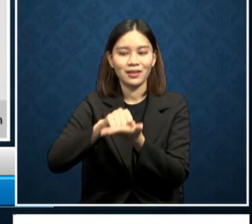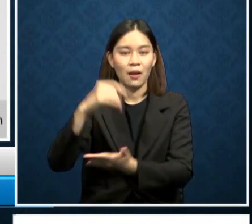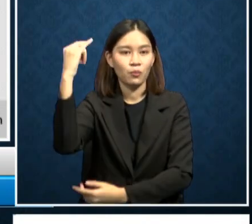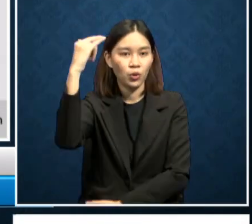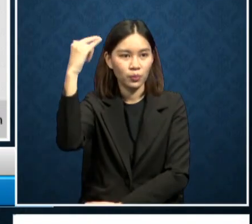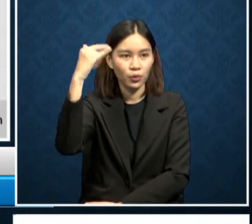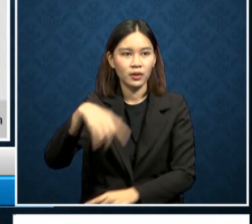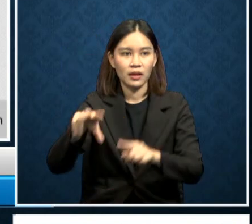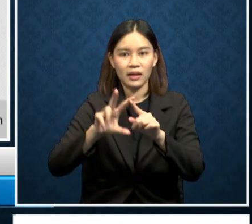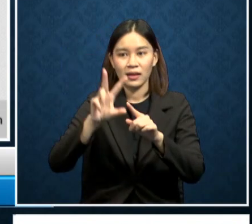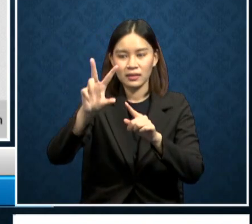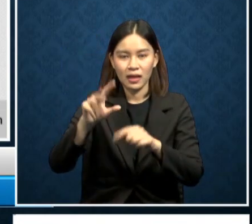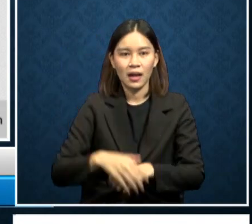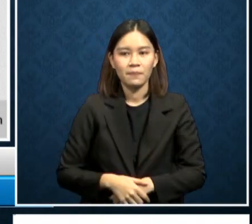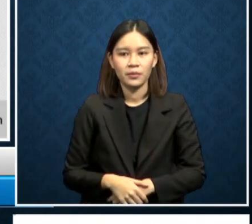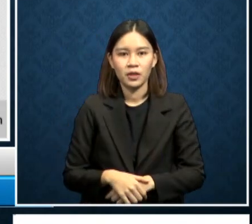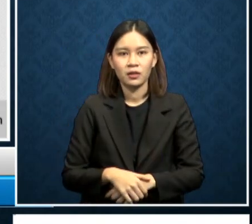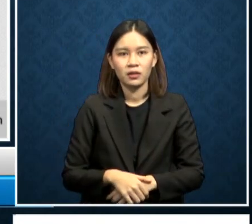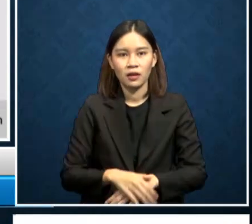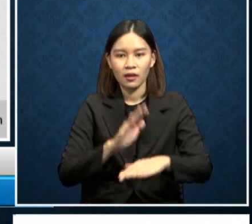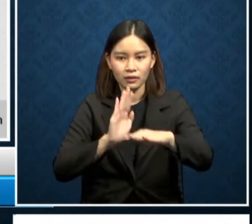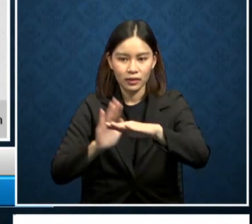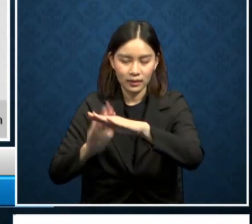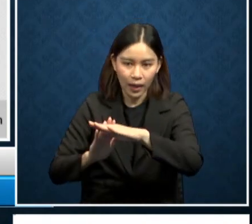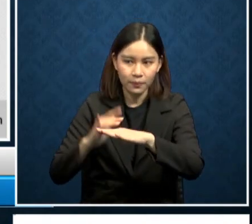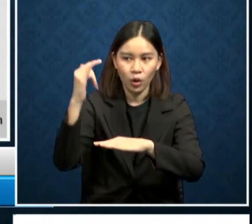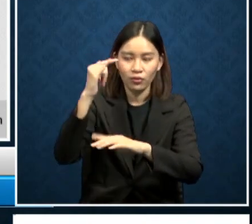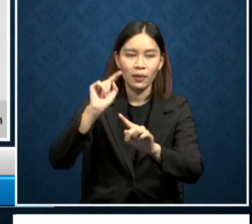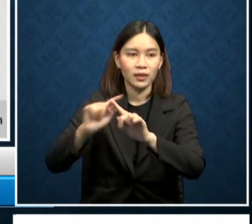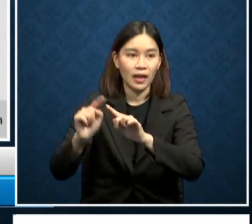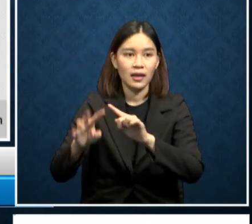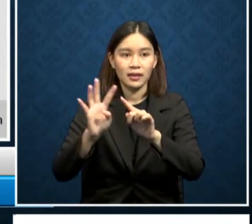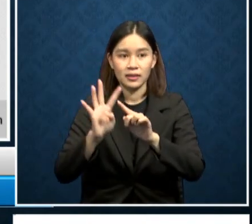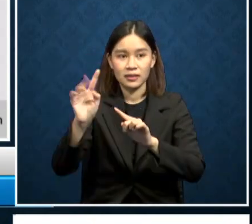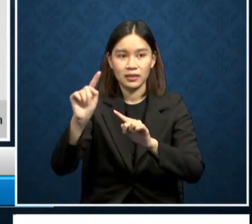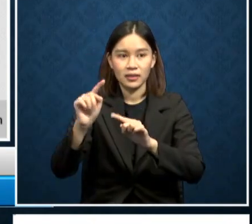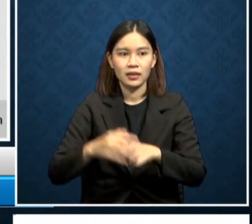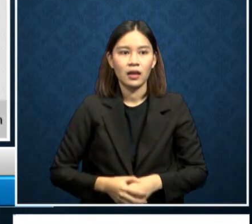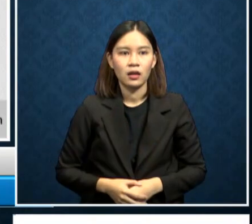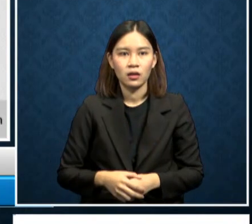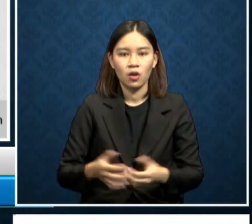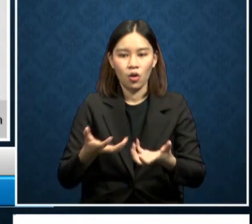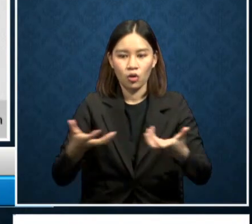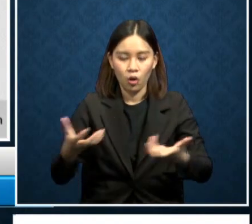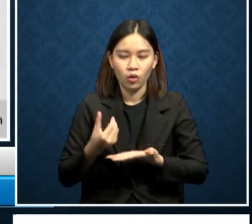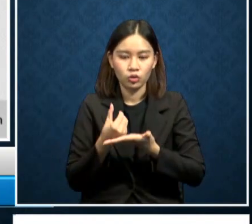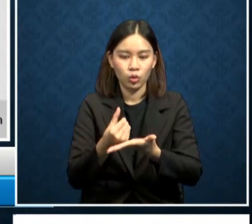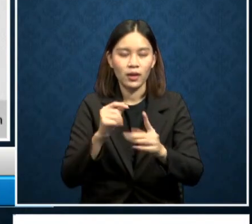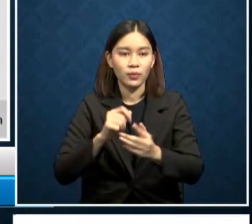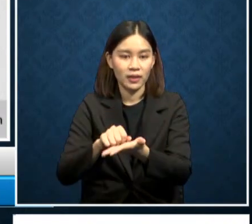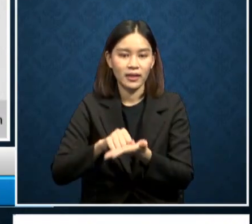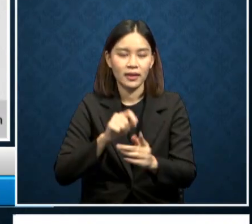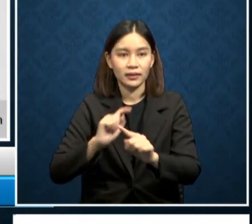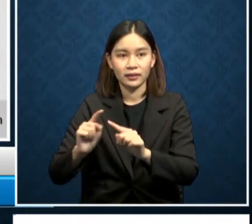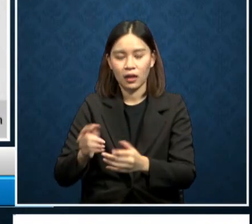อากาศระบบ 3ปัจจัยด้านระบบติดติดตามและอันดับสุดท้ายก็คือปัจจัยระบบเครื่องช่วยการเดินอากาศ